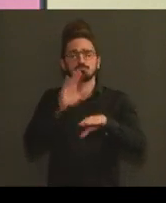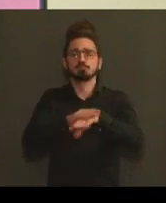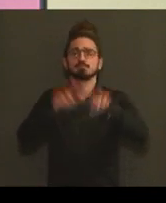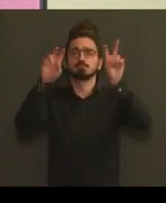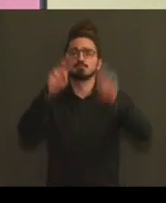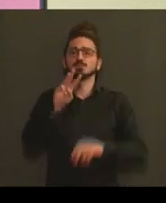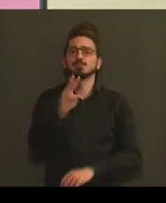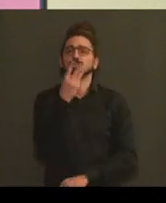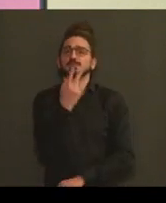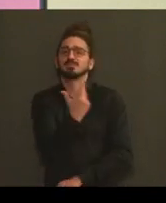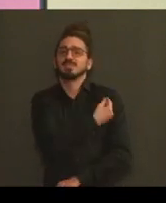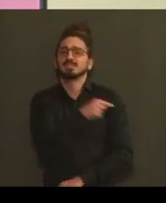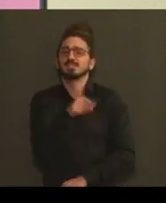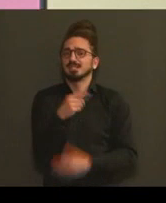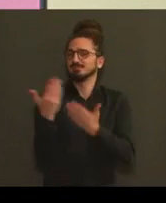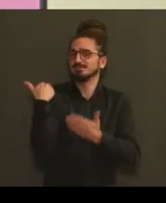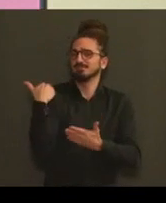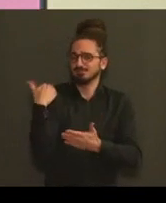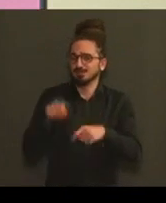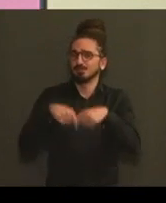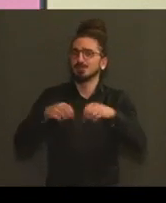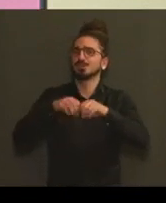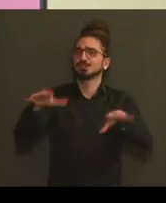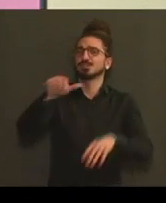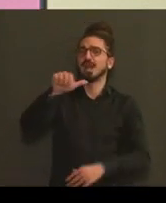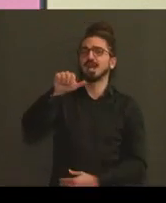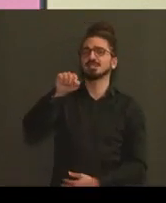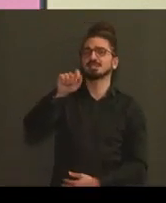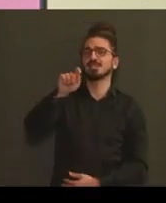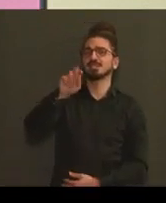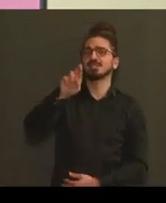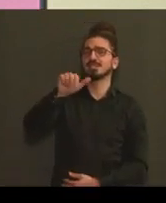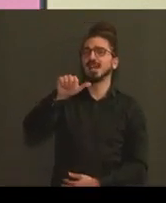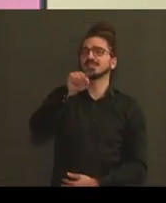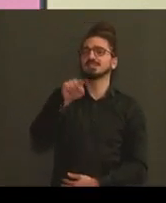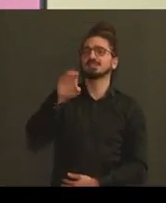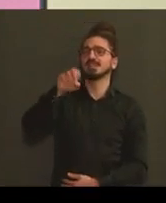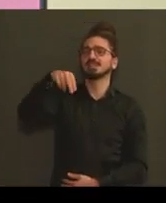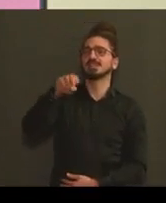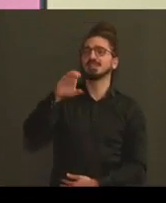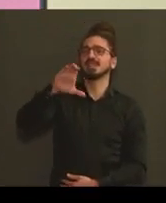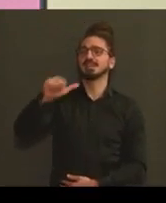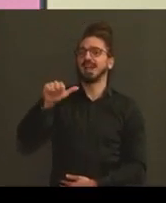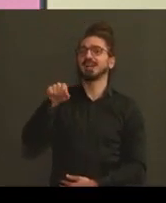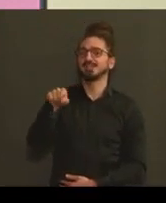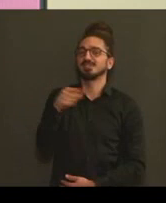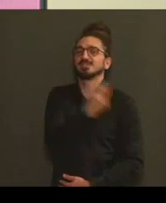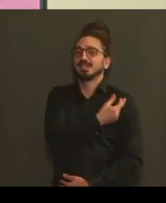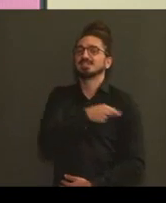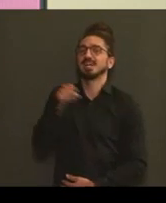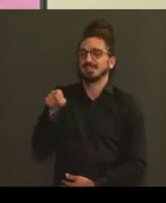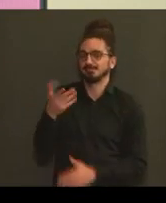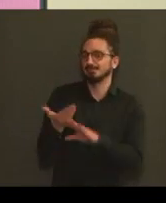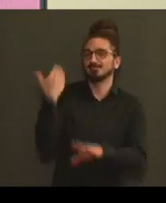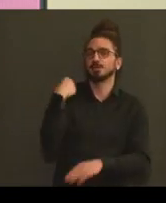vaccin d'AstraZeneca. Ce vaccin est apparu depuis le 12 février et donc vient enrichir notre arsenal qui était